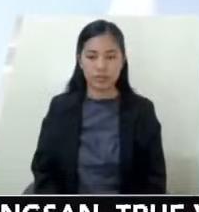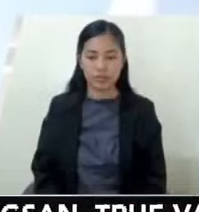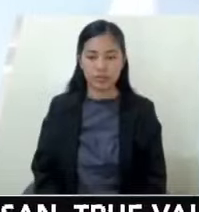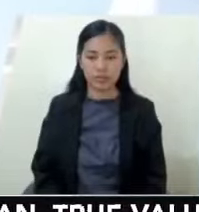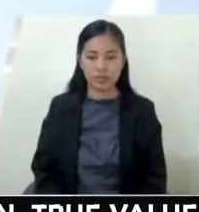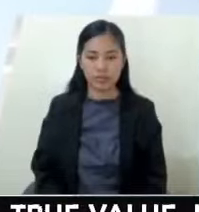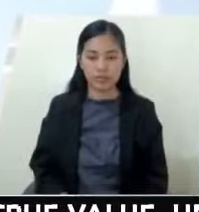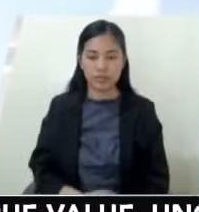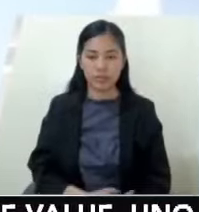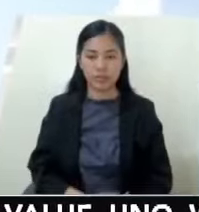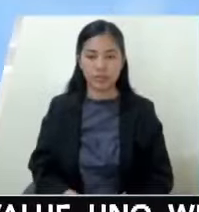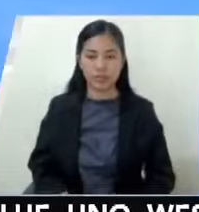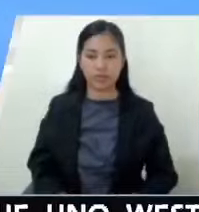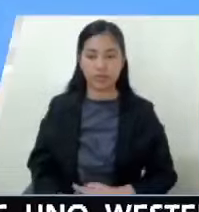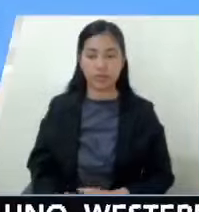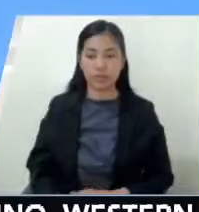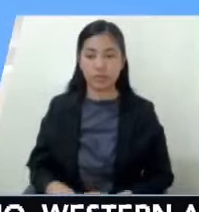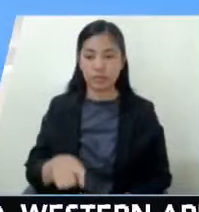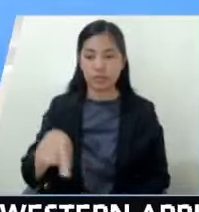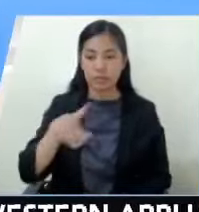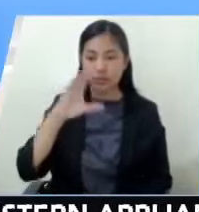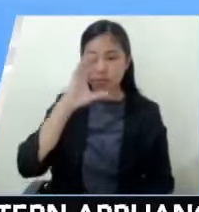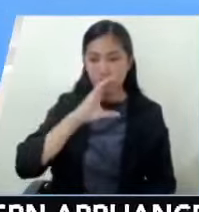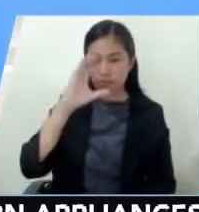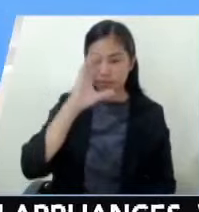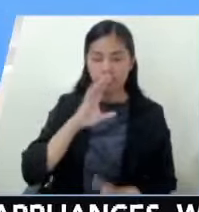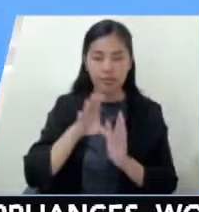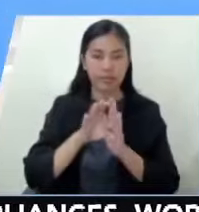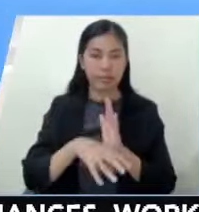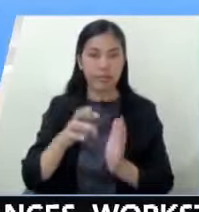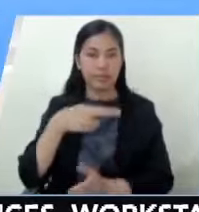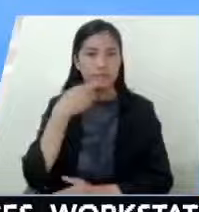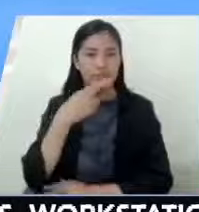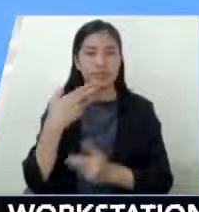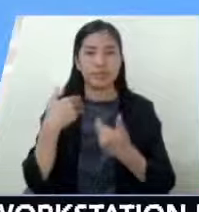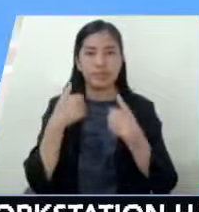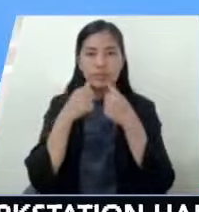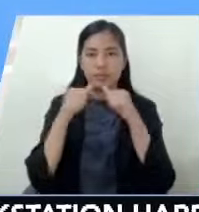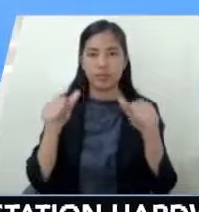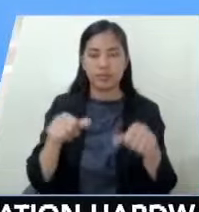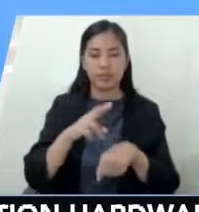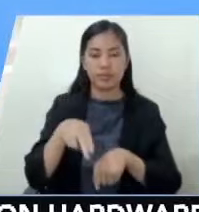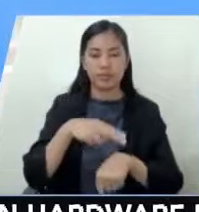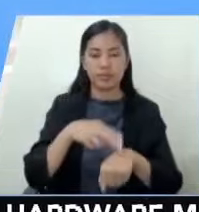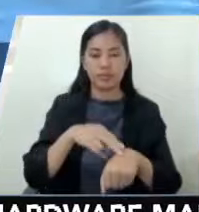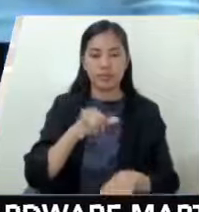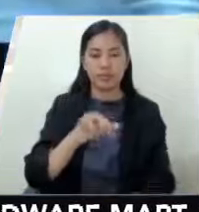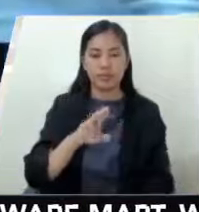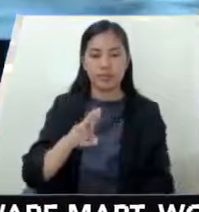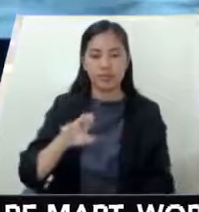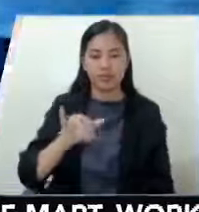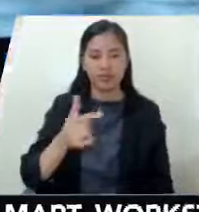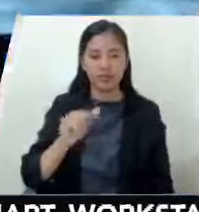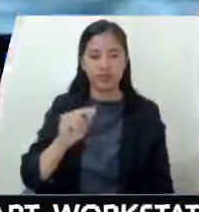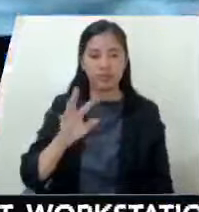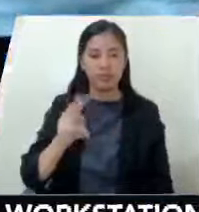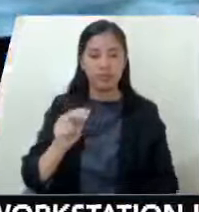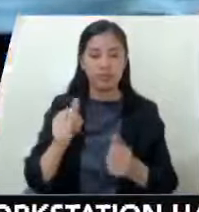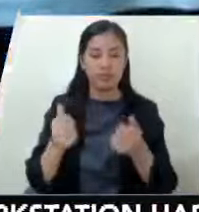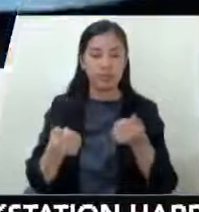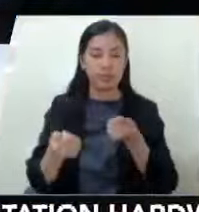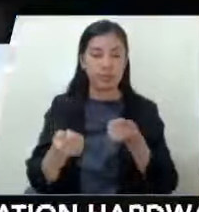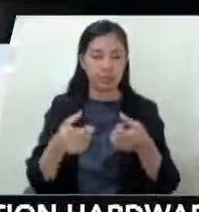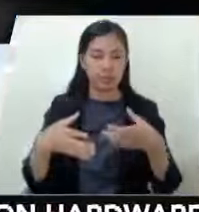Sa mga naghahanap po ng murang bigas, may anunsyo po ang National Irrigation Administration. Sinabi po ni Administrator Eduardo Guillen